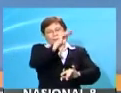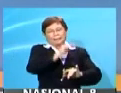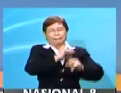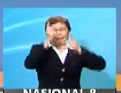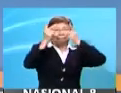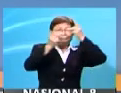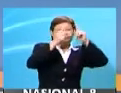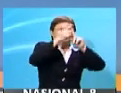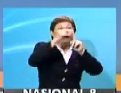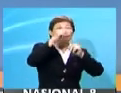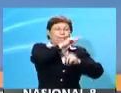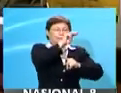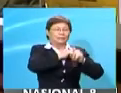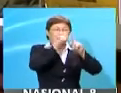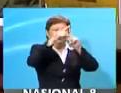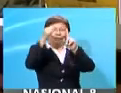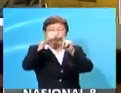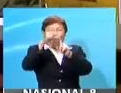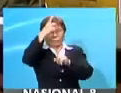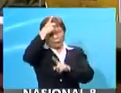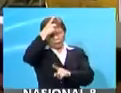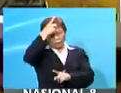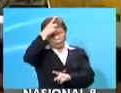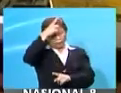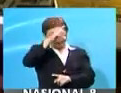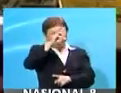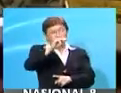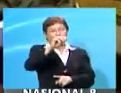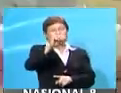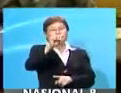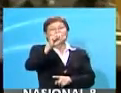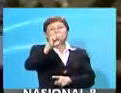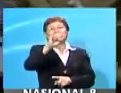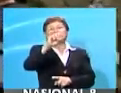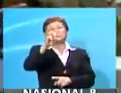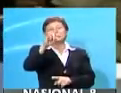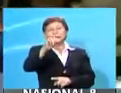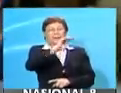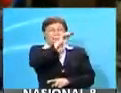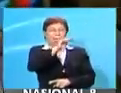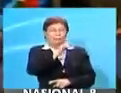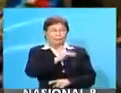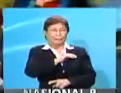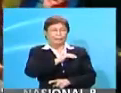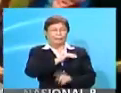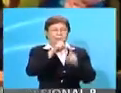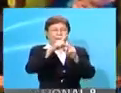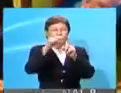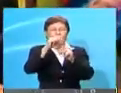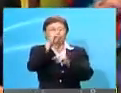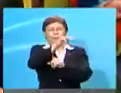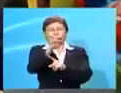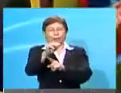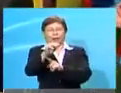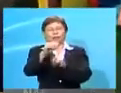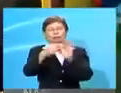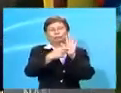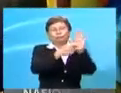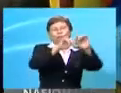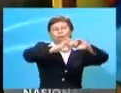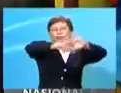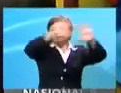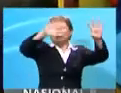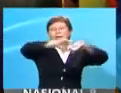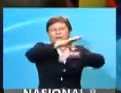pelancongan kebudayaan dan alam sekitar Datuk Seri Panglima Masidi manjun berkata Kementerian komunikasi dan multimedia bertanggungjawab memberi gambaran